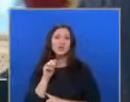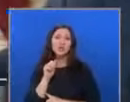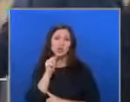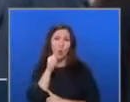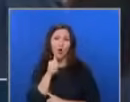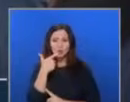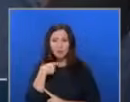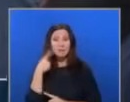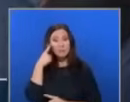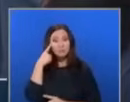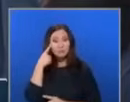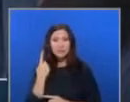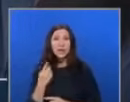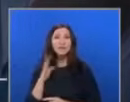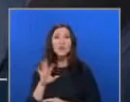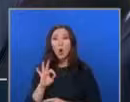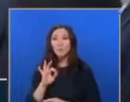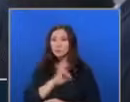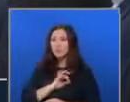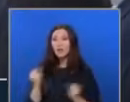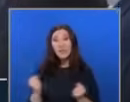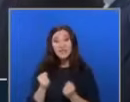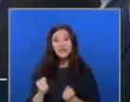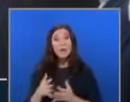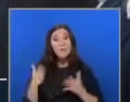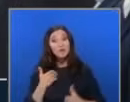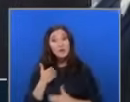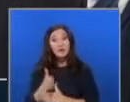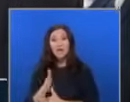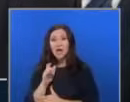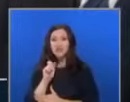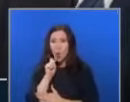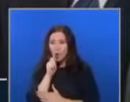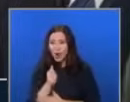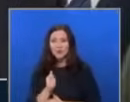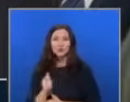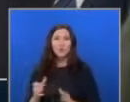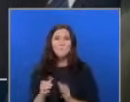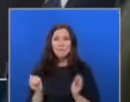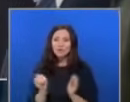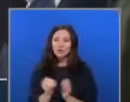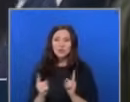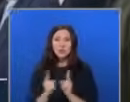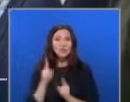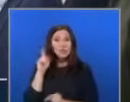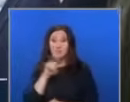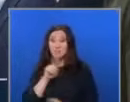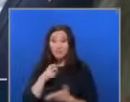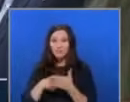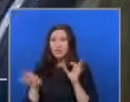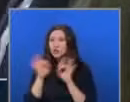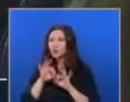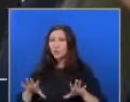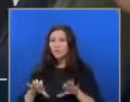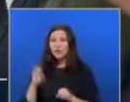самосъзнание. Дали Орбан е успял да издейства повече права за унгарското малцинство на срещата с Зеленски? Не потвърждават